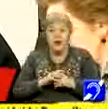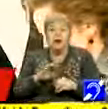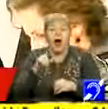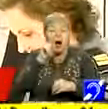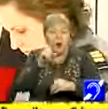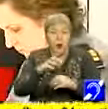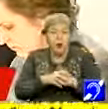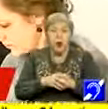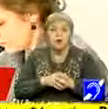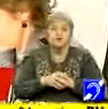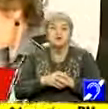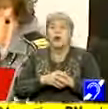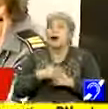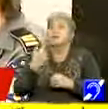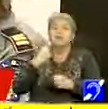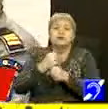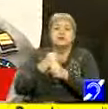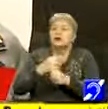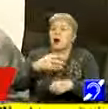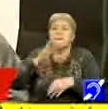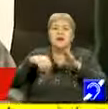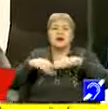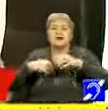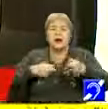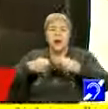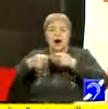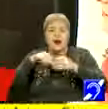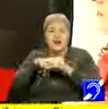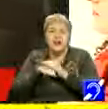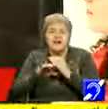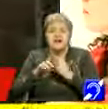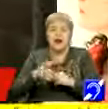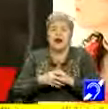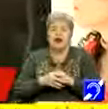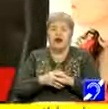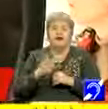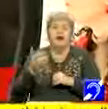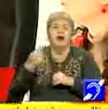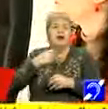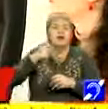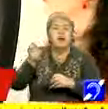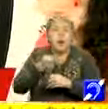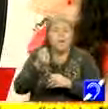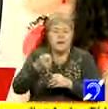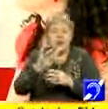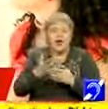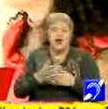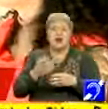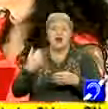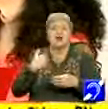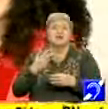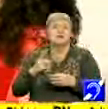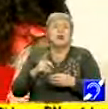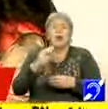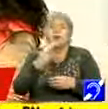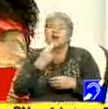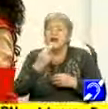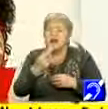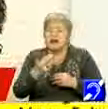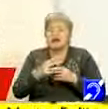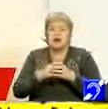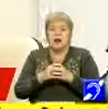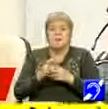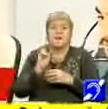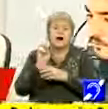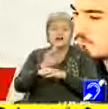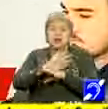reprezentanți din Ministerul de Interne, de la foarte multe structuri. Iată, sunt cei de la pompieri, cei de la IGI, cei de la poliție. De